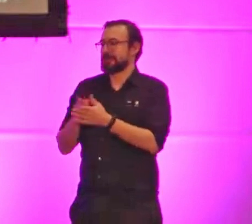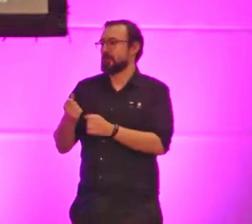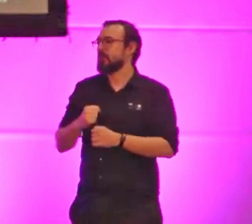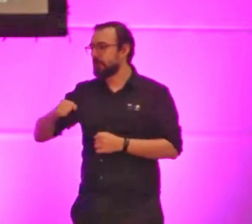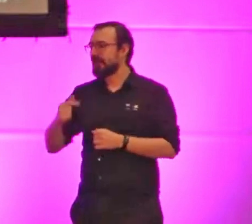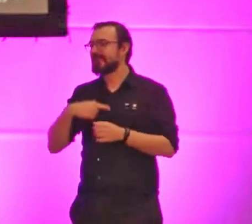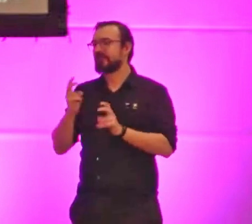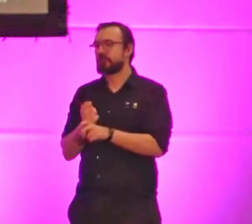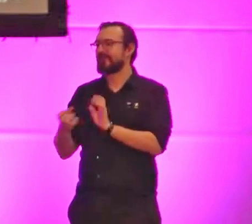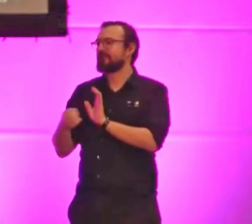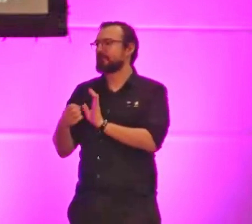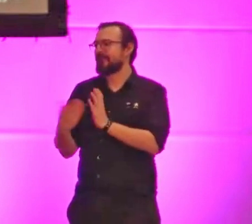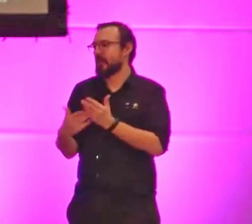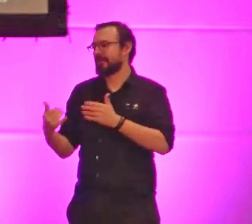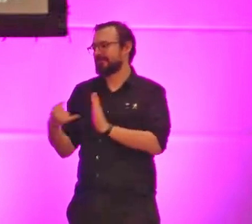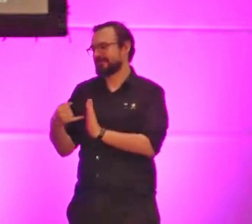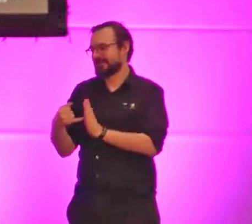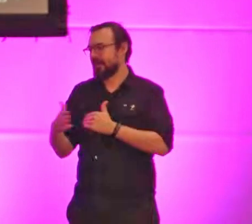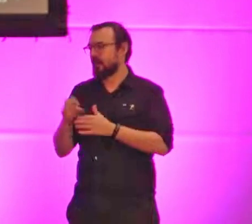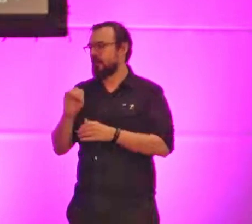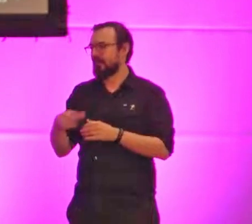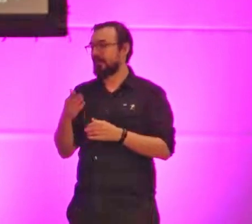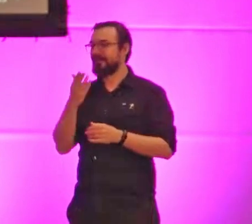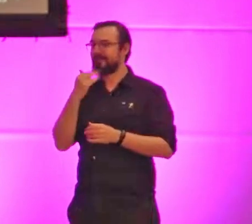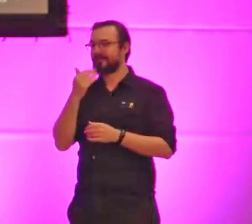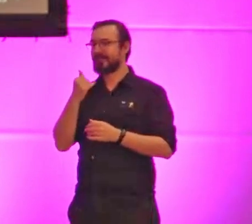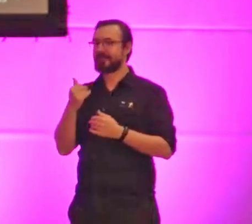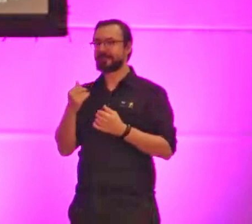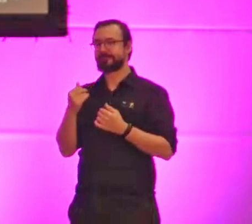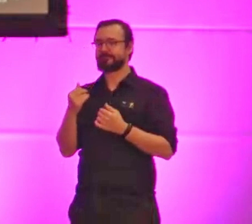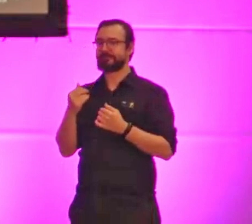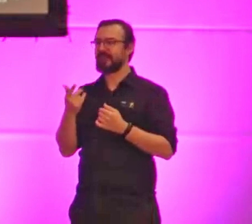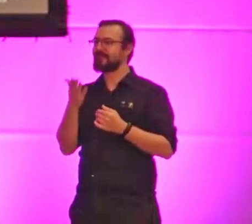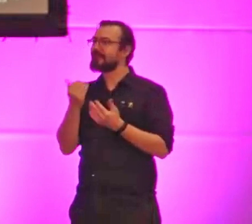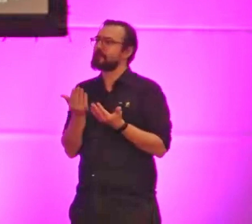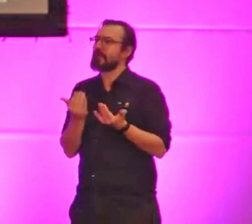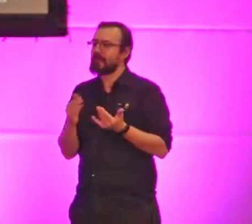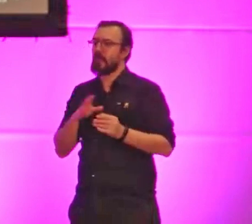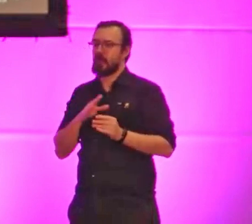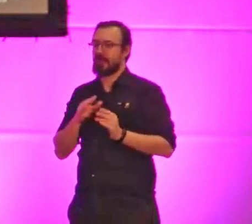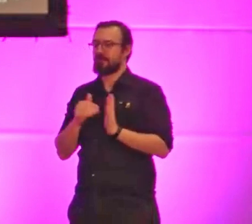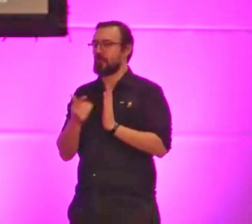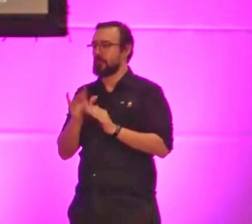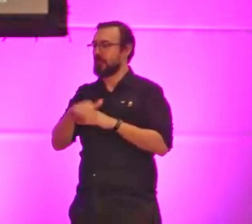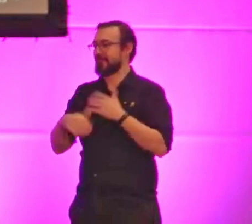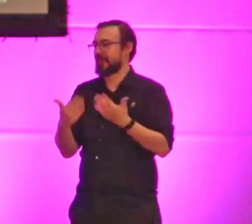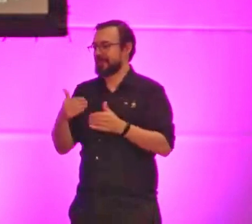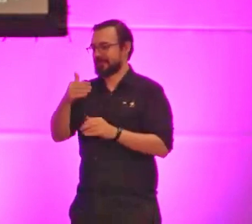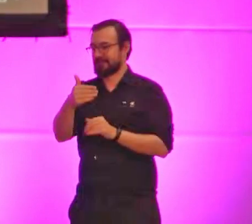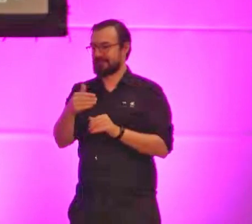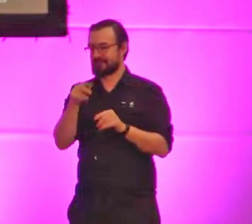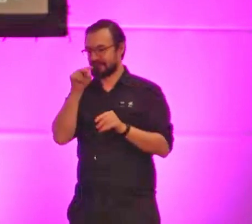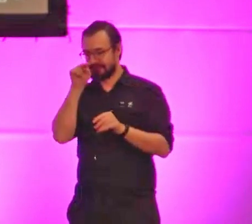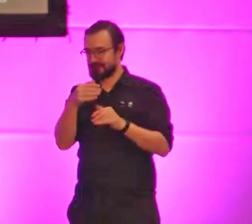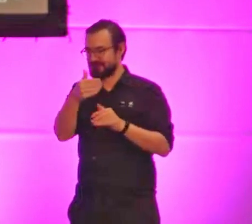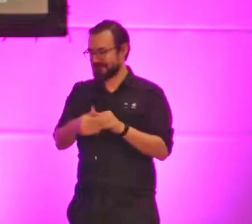Och vi ska försöka förklara vad det handlar om, vad det ska få för vad man har för förväntningar från de överlevande sida. Lite